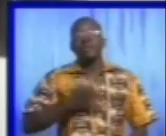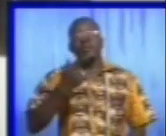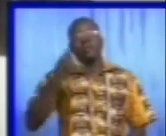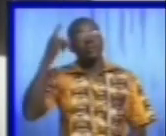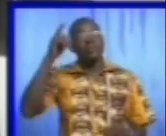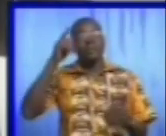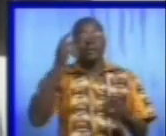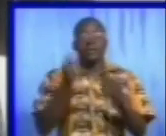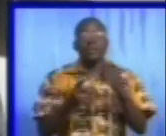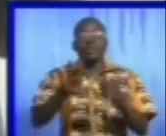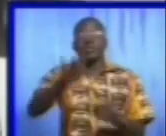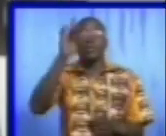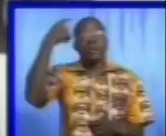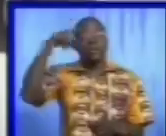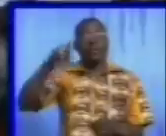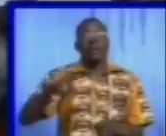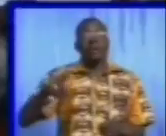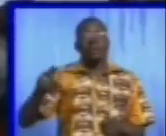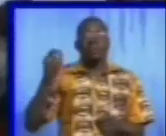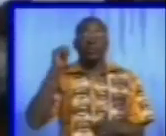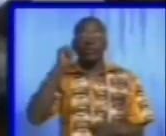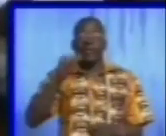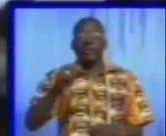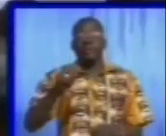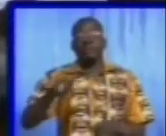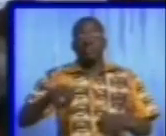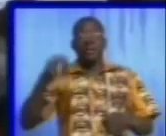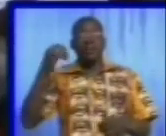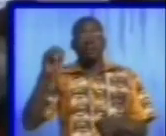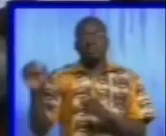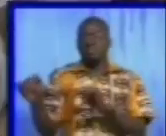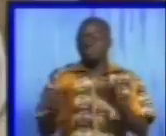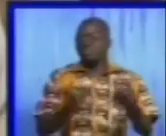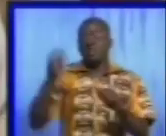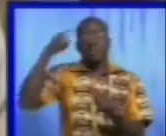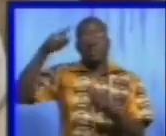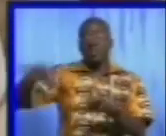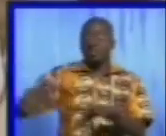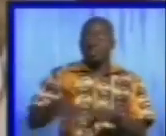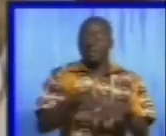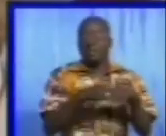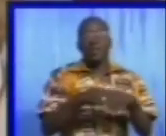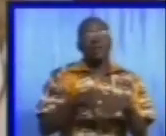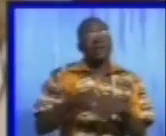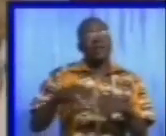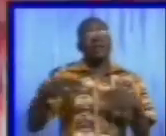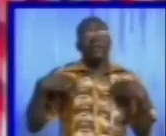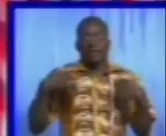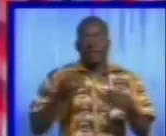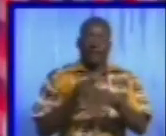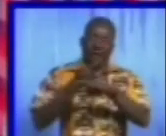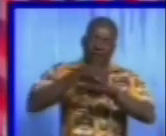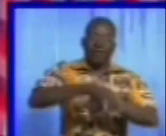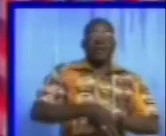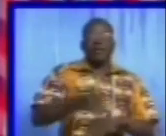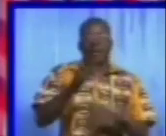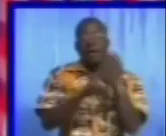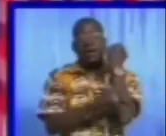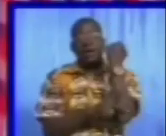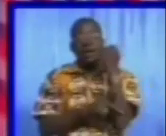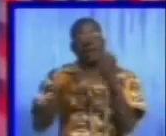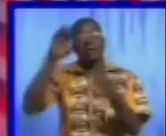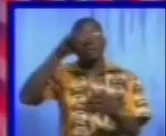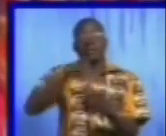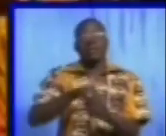l'arme choisie par l'association d'appui et de veille pour Seda Adeb pour mener la lutte contre les mariages précoces et les mariages forcés à Kaya, ainsi qu'à travers la région du